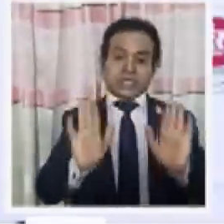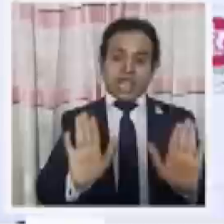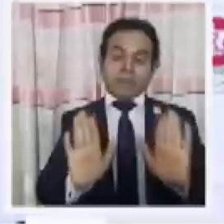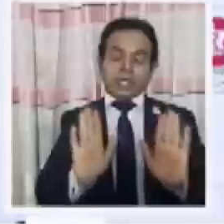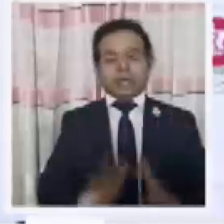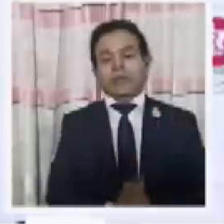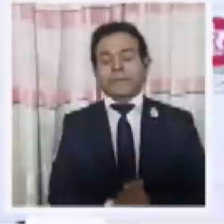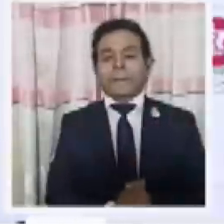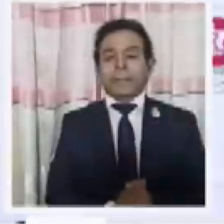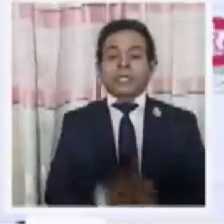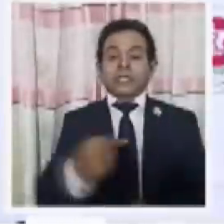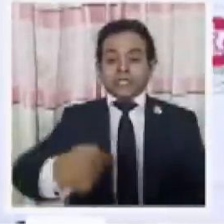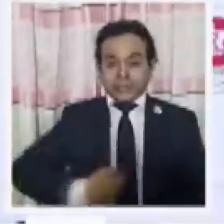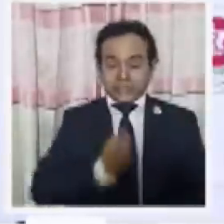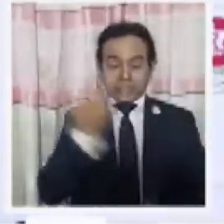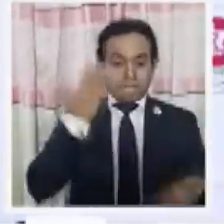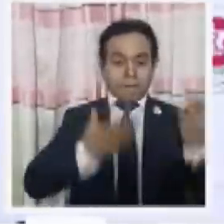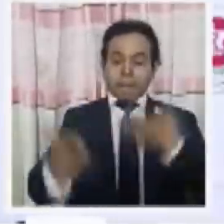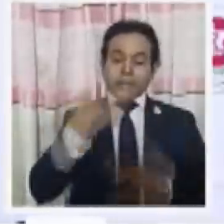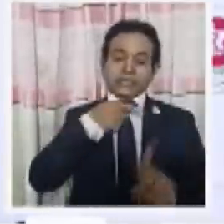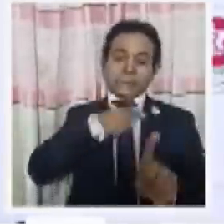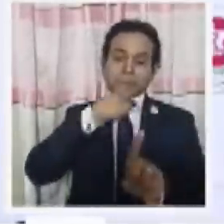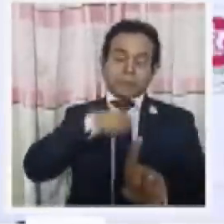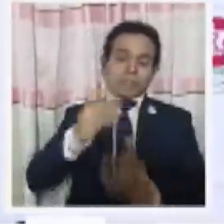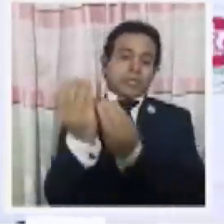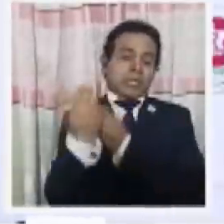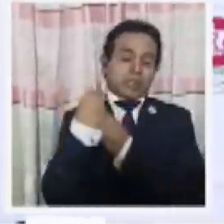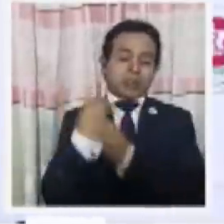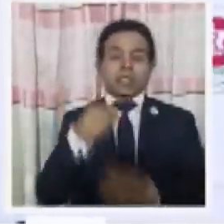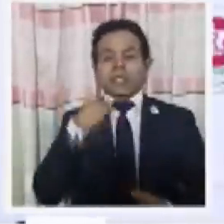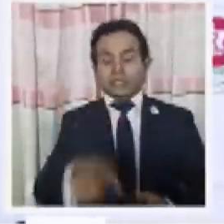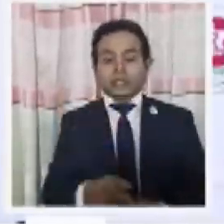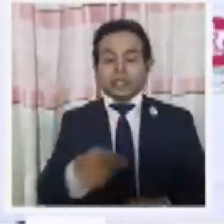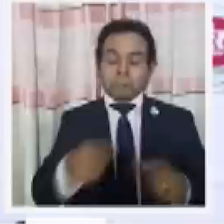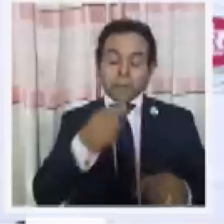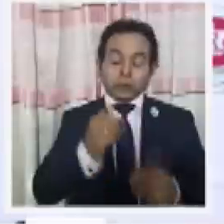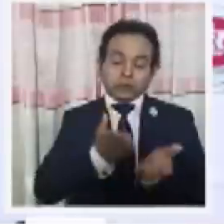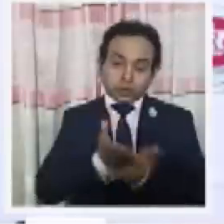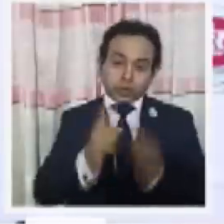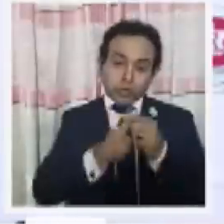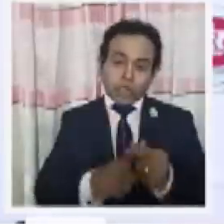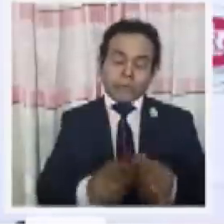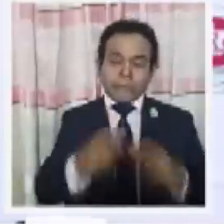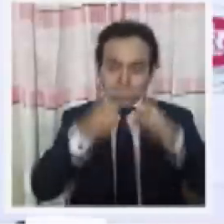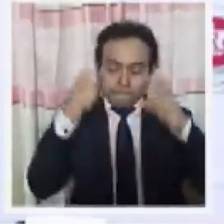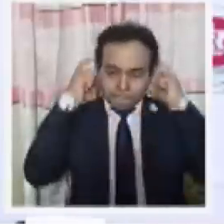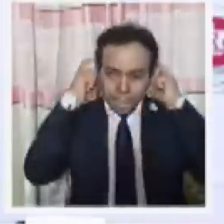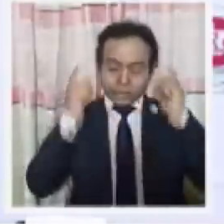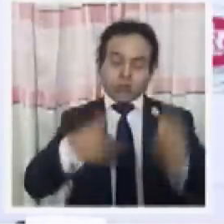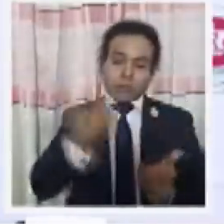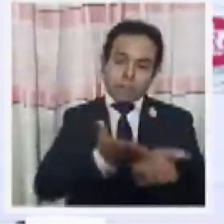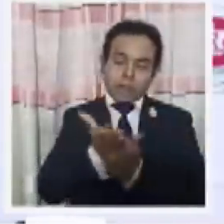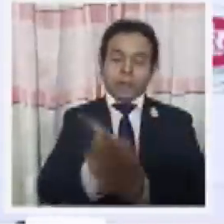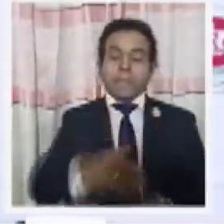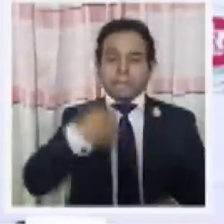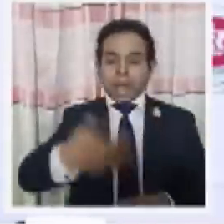তথ্য শেষ করবার আগে প্রতিদিনের মতো আজও বলবো, সতর্ক হন, সচেতন হন, সাবধান থাকুন। রোগ প্রতিরোধের জন্য